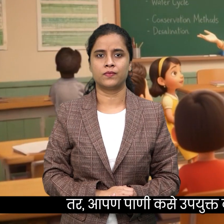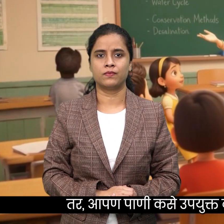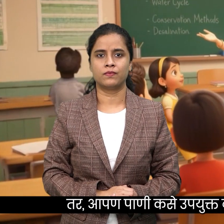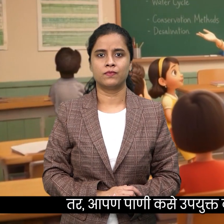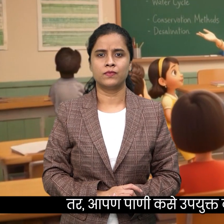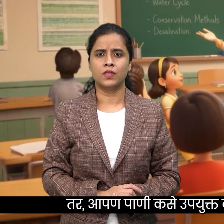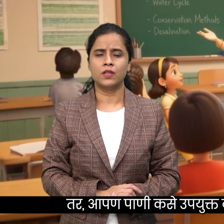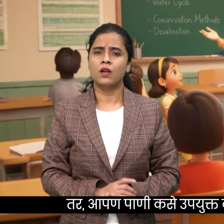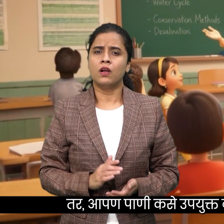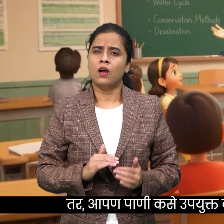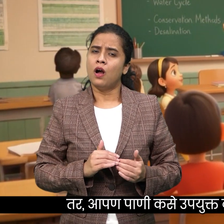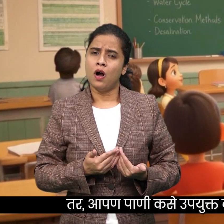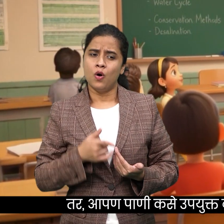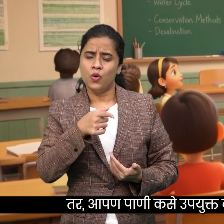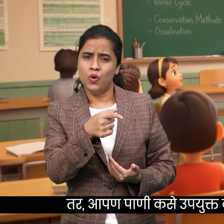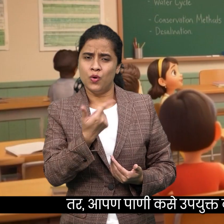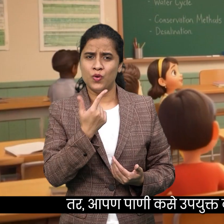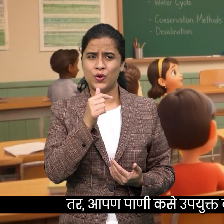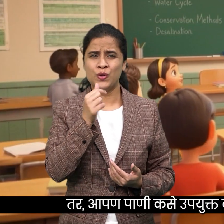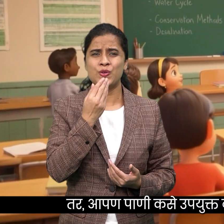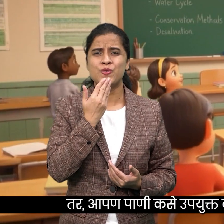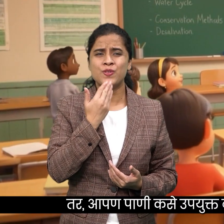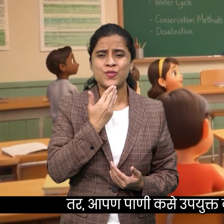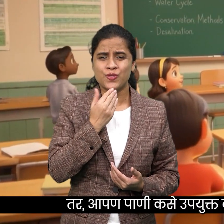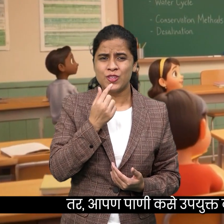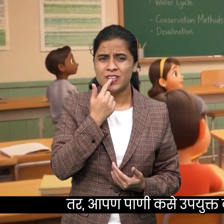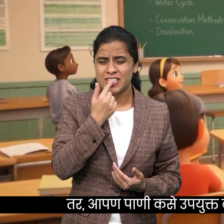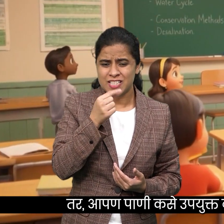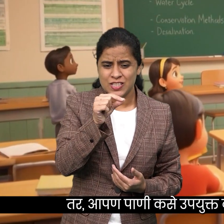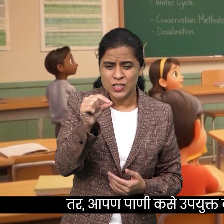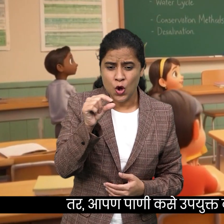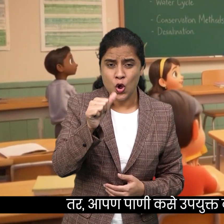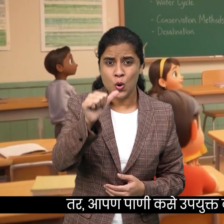तर आपण पाणी कसे उपयुक्त बनवू शकतो आणि ते कसे वाचवू शकतो?